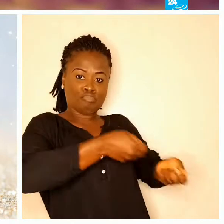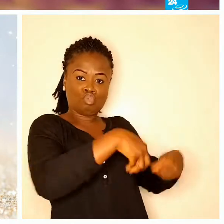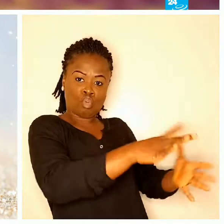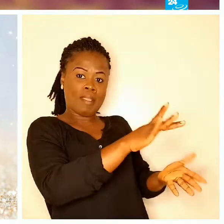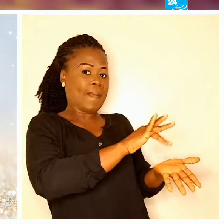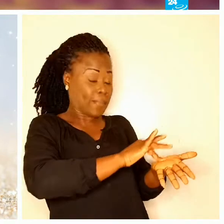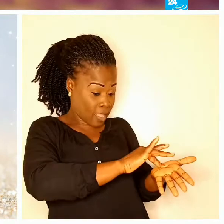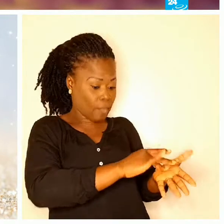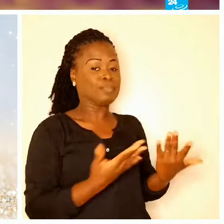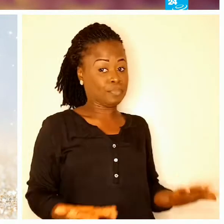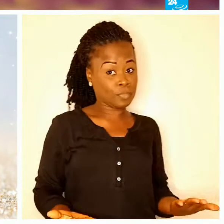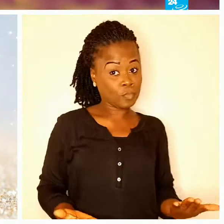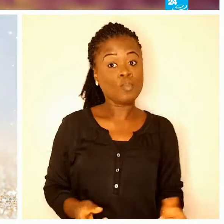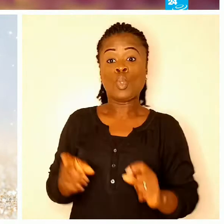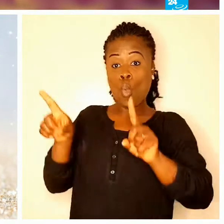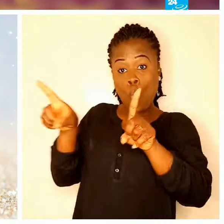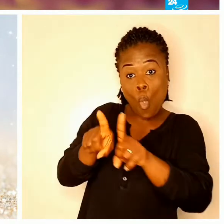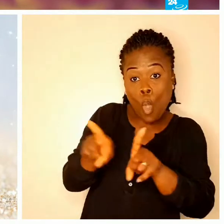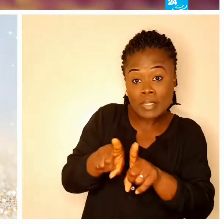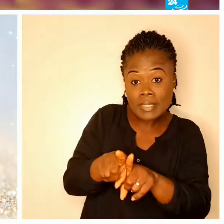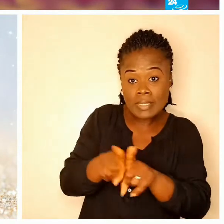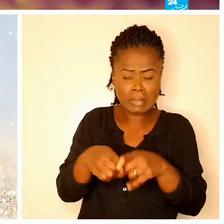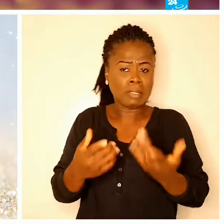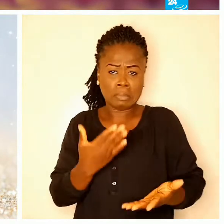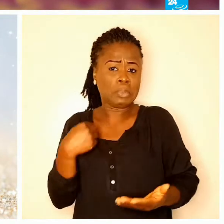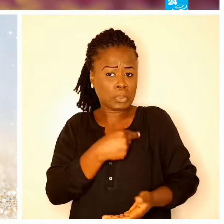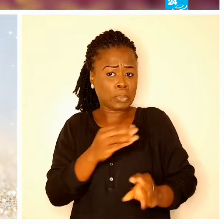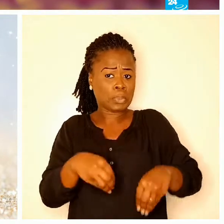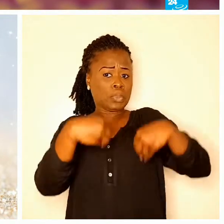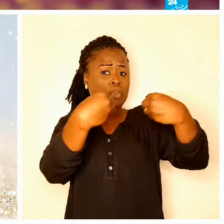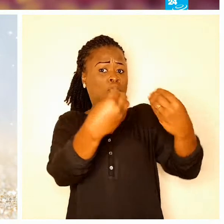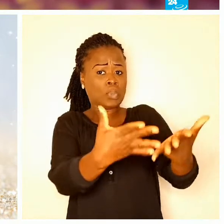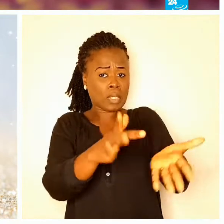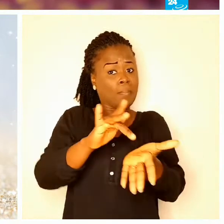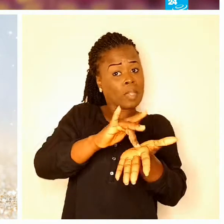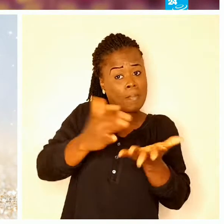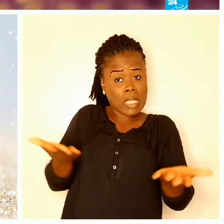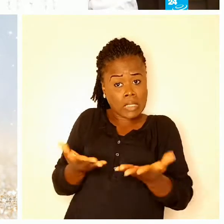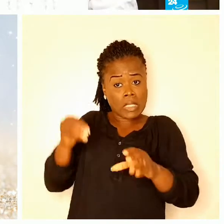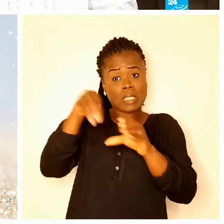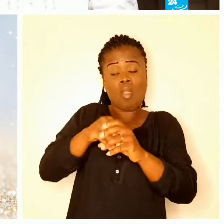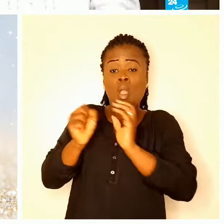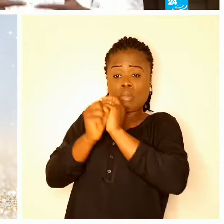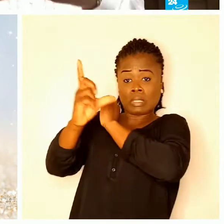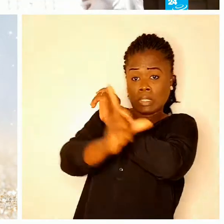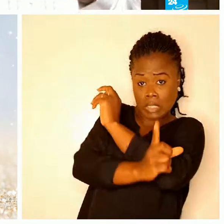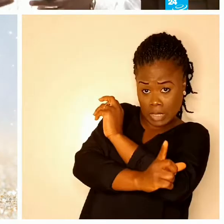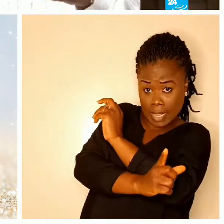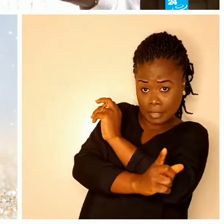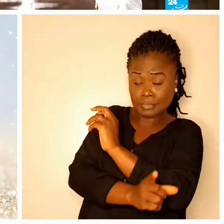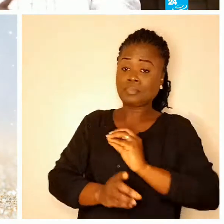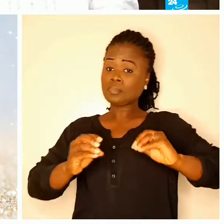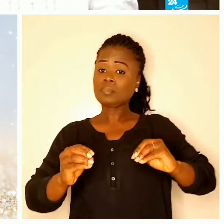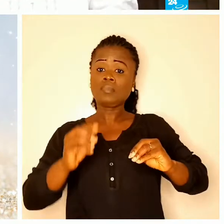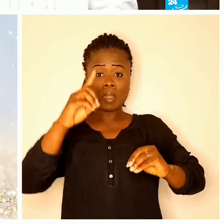a certainement un rôle à jouer dans ce taux. Je sais que nos praticiens, nos professionnels de la médecine ont